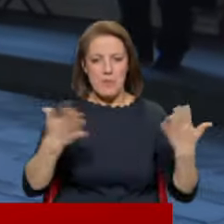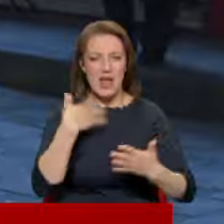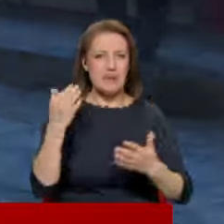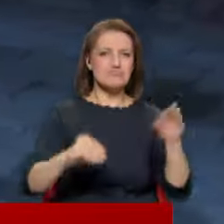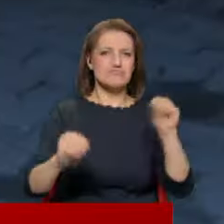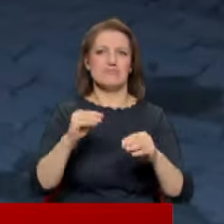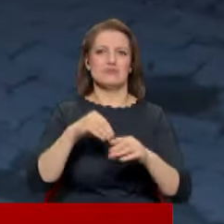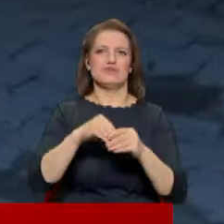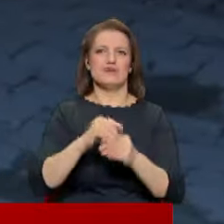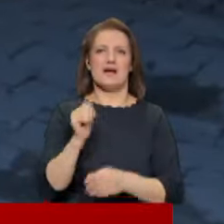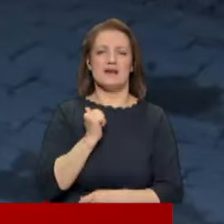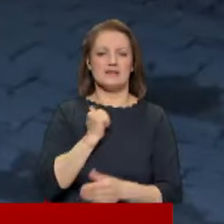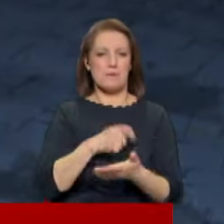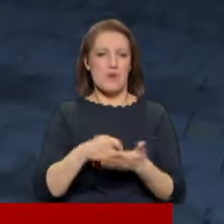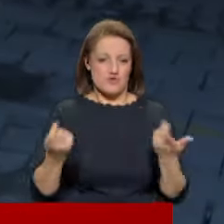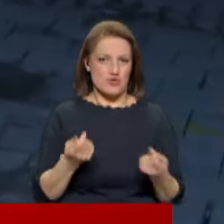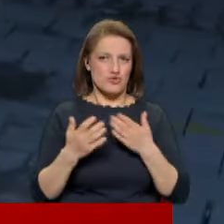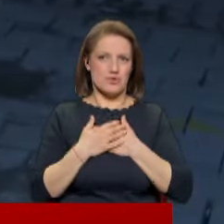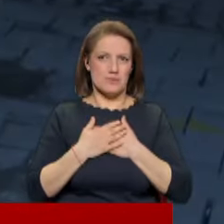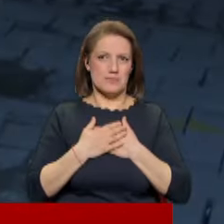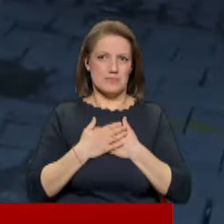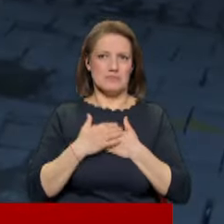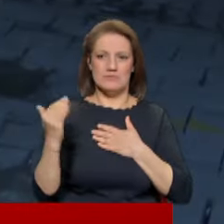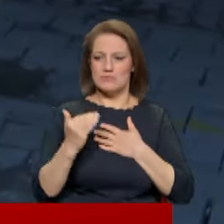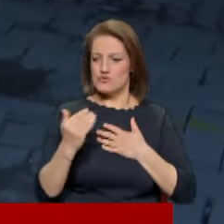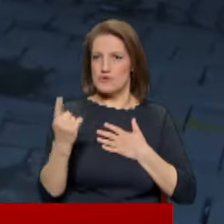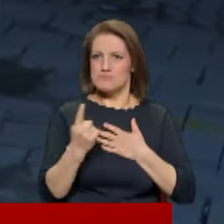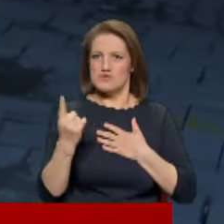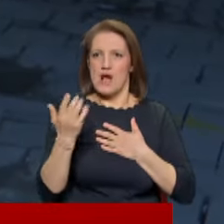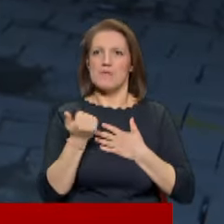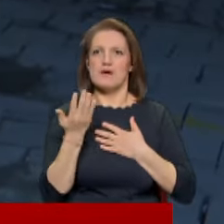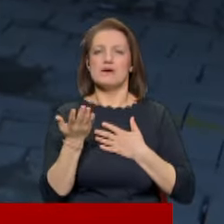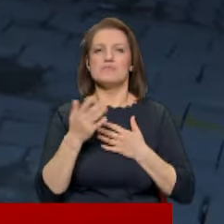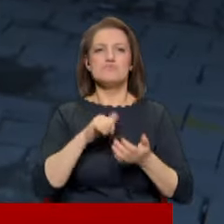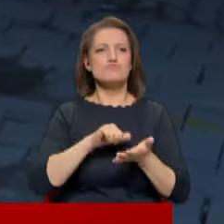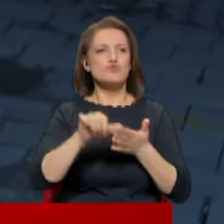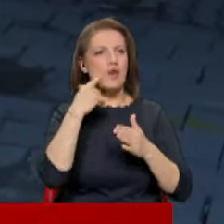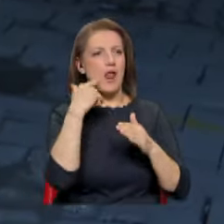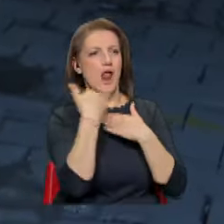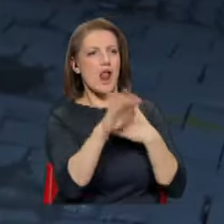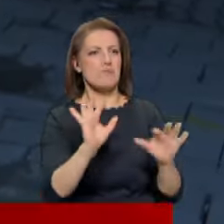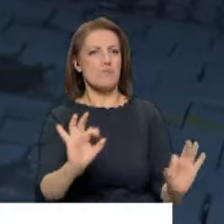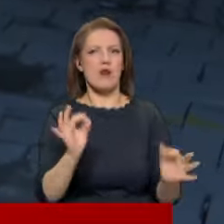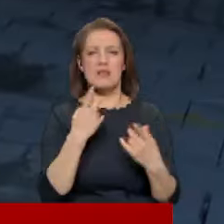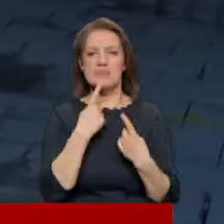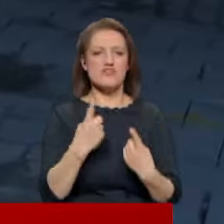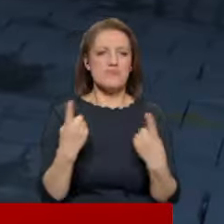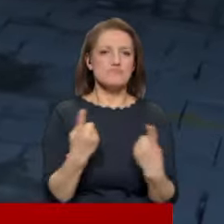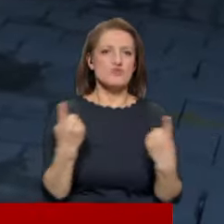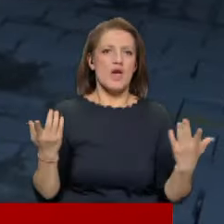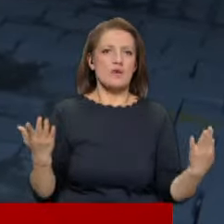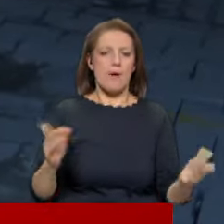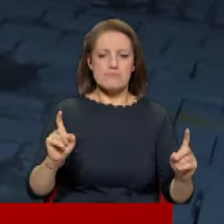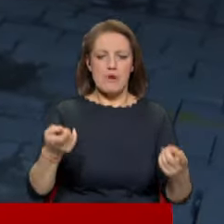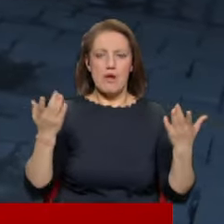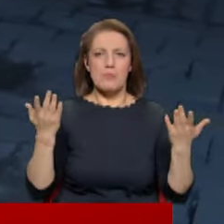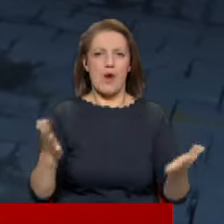koyabilmek için. Asgari ücretle çalışalım. Ucuza bir şey almaya çalışıyoruz. Bütün halk böyle, yani denecek bir laf da yok,